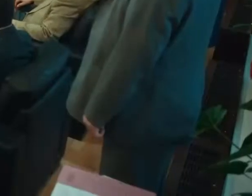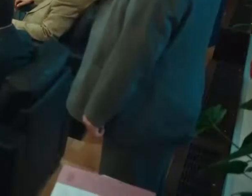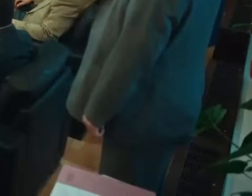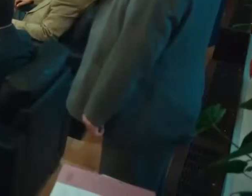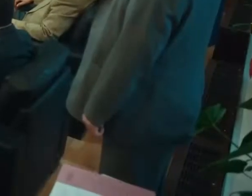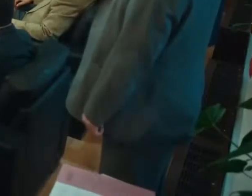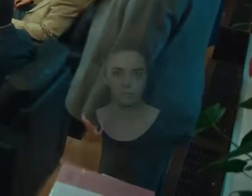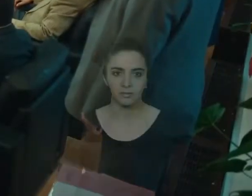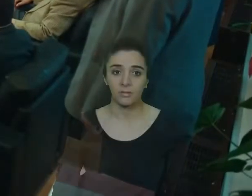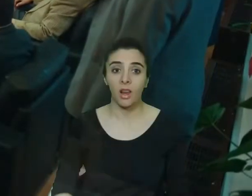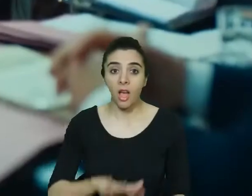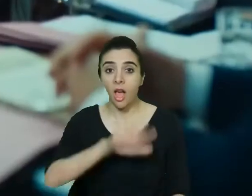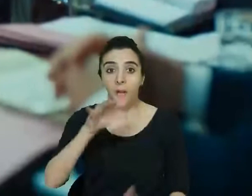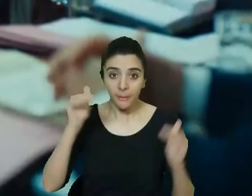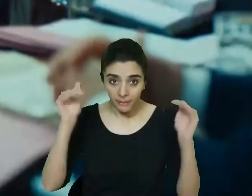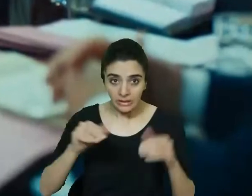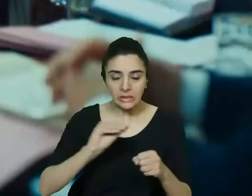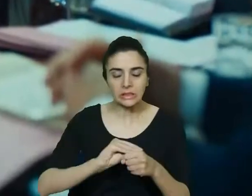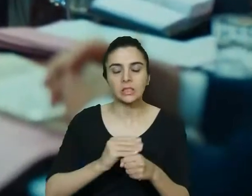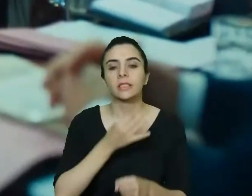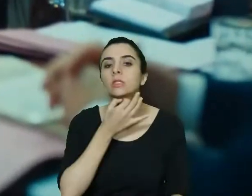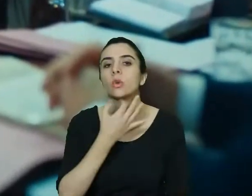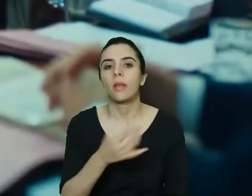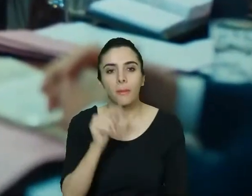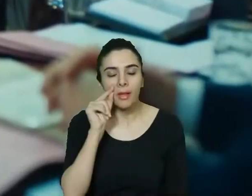Makamdalar. Geldiğiniz için teşekkür ederim beyler.